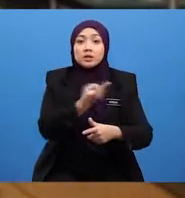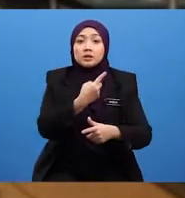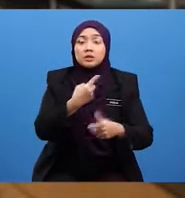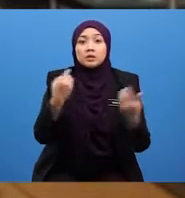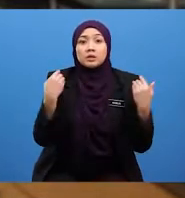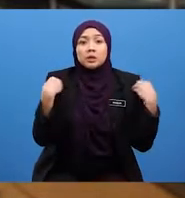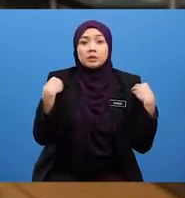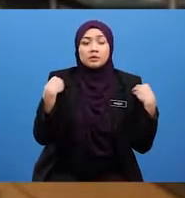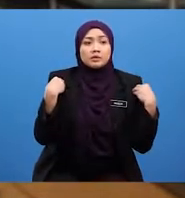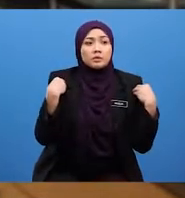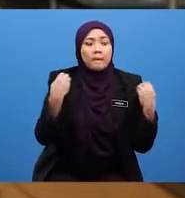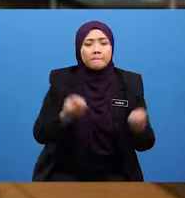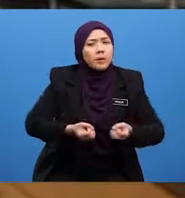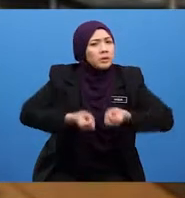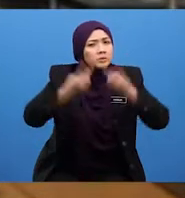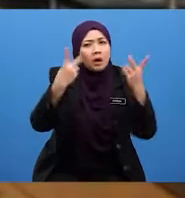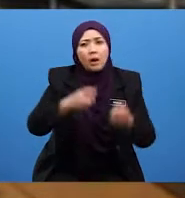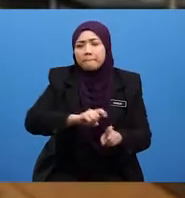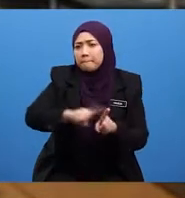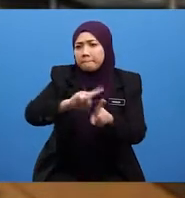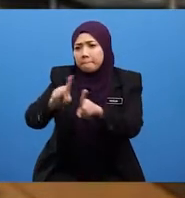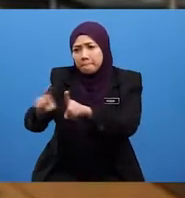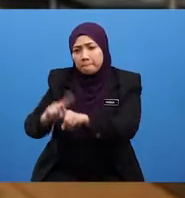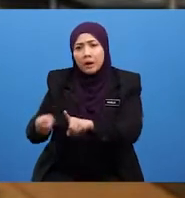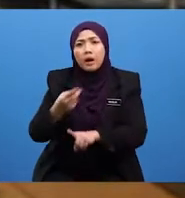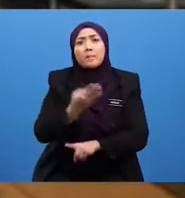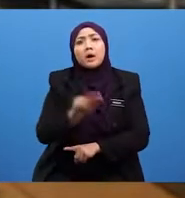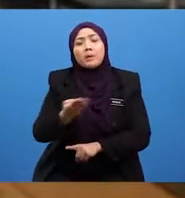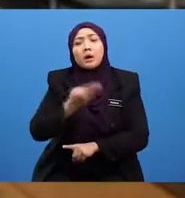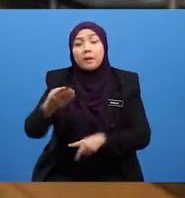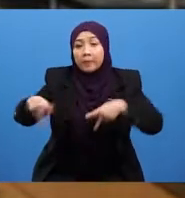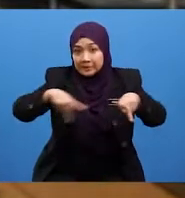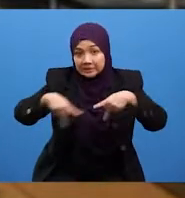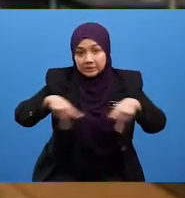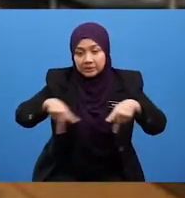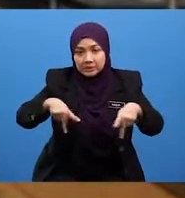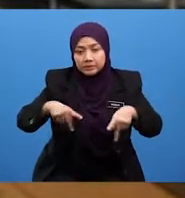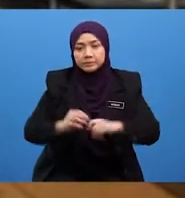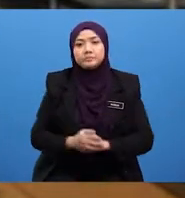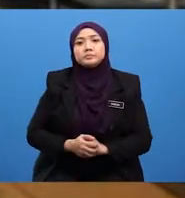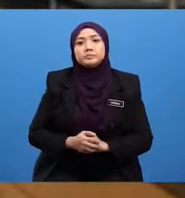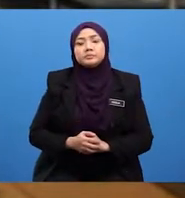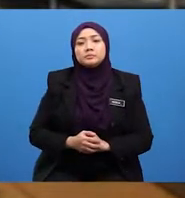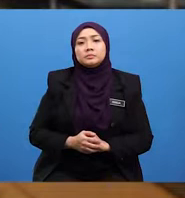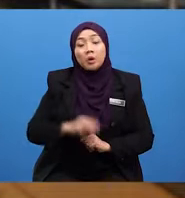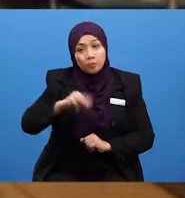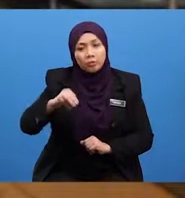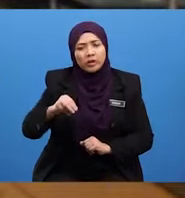oleh pelbagai barangan plastik. Dapatkah murid-murid dapat